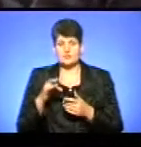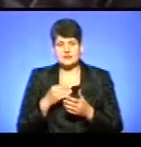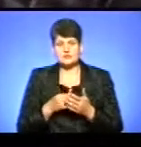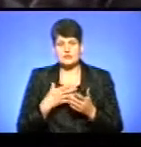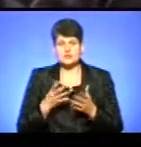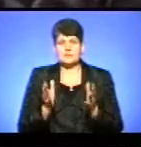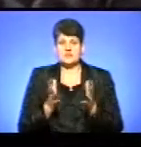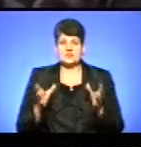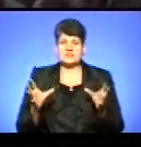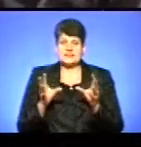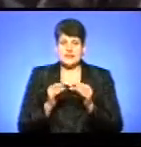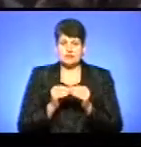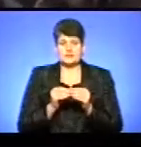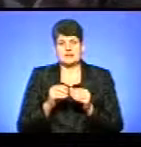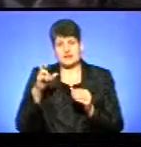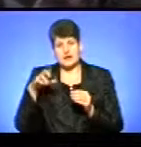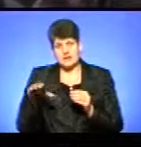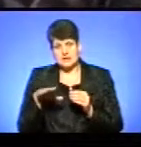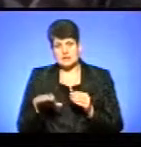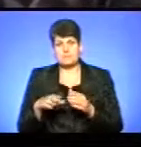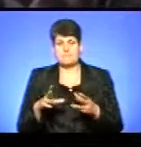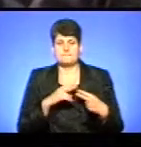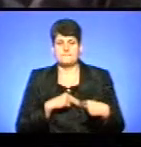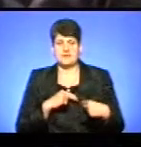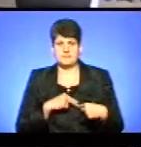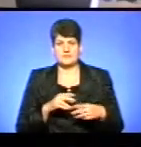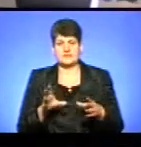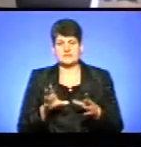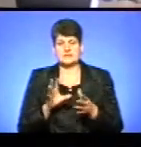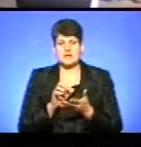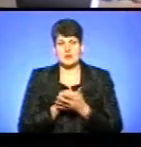більш з'єднувати країн-партнерів, які саме і займаються програмою «Еразмус+».